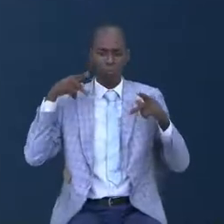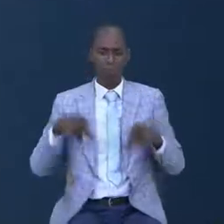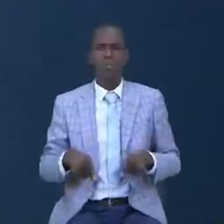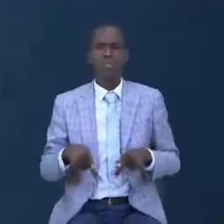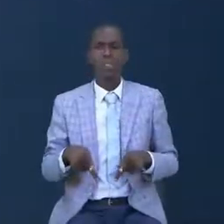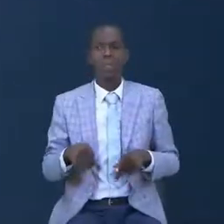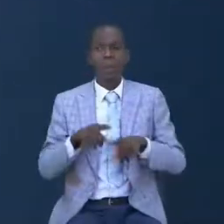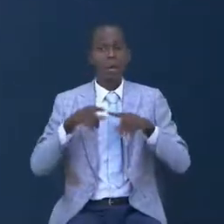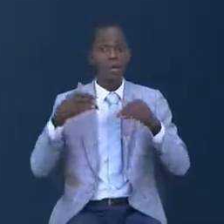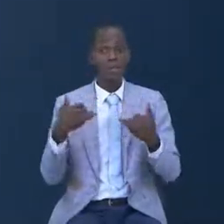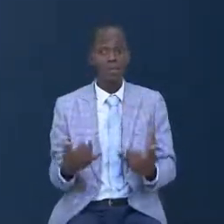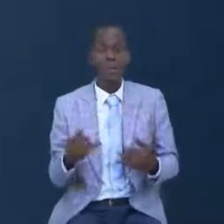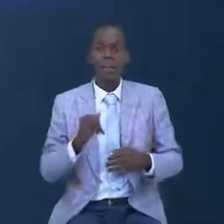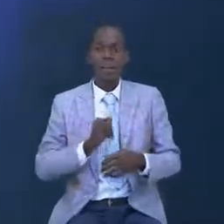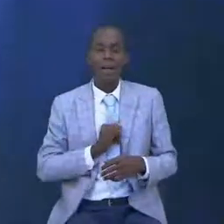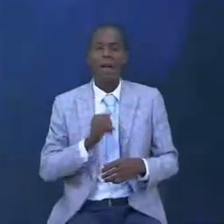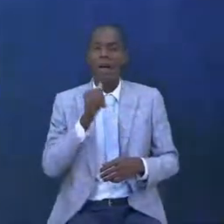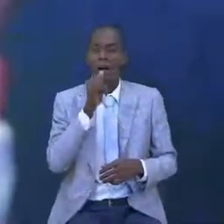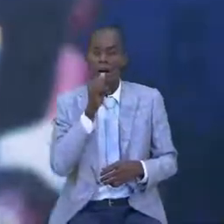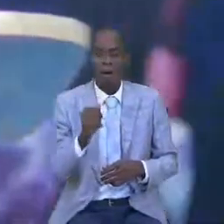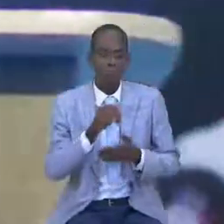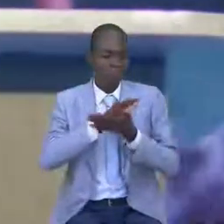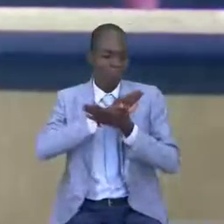Tu diras, oui, j'étais souillé,